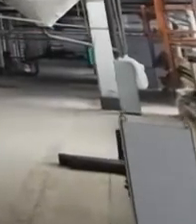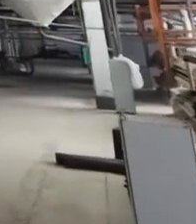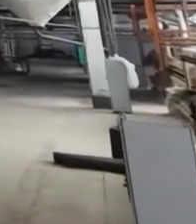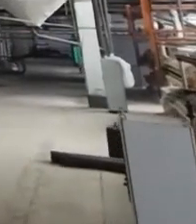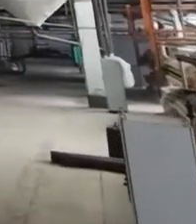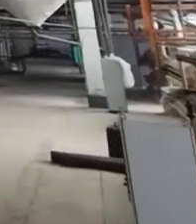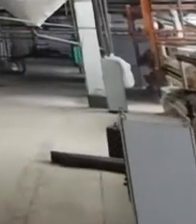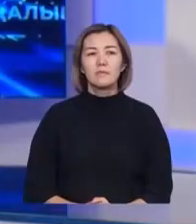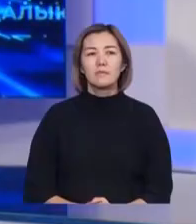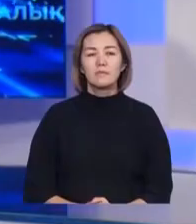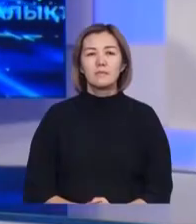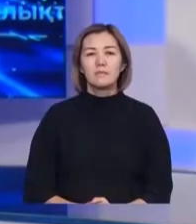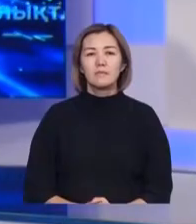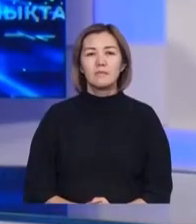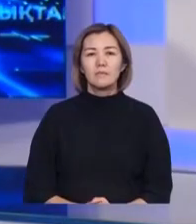ауданынан.